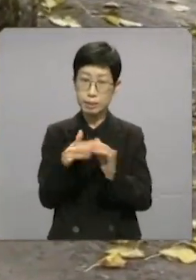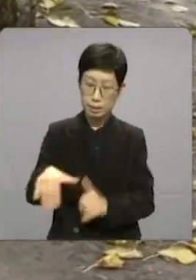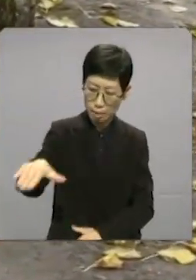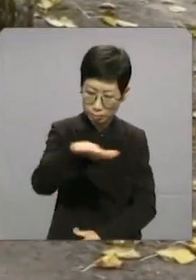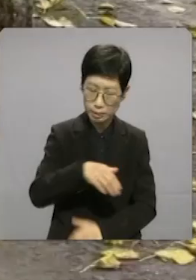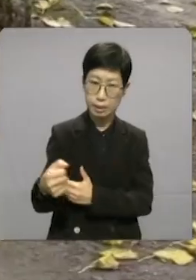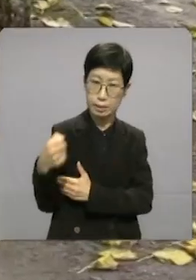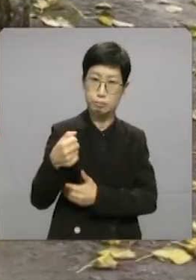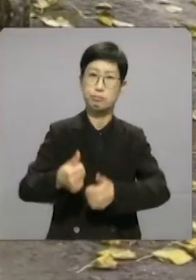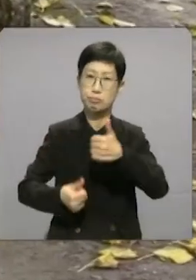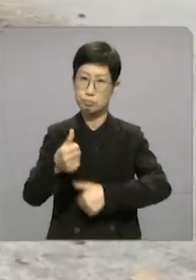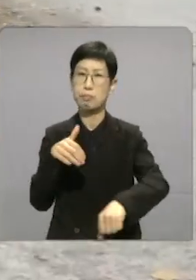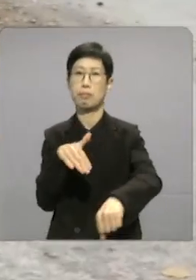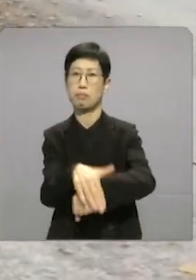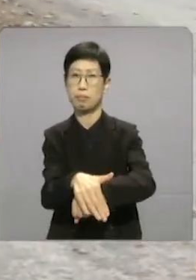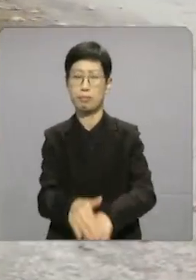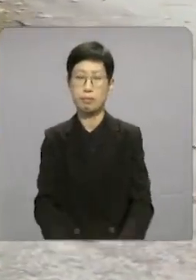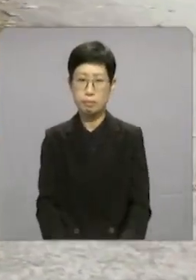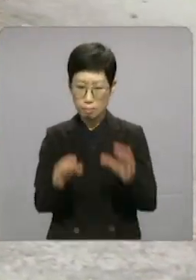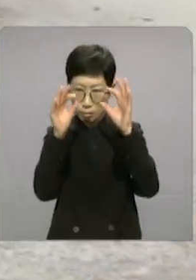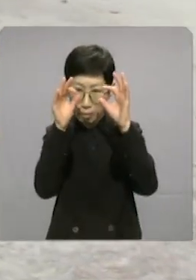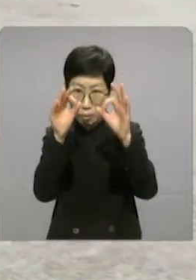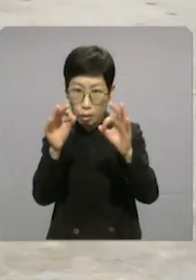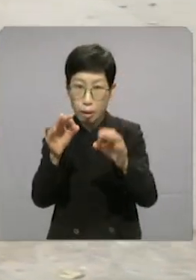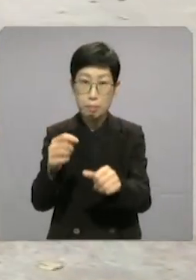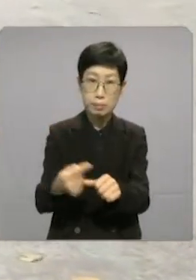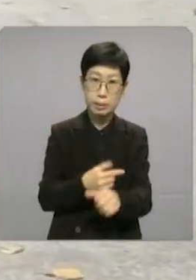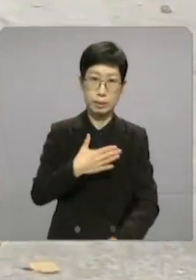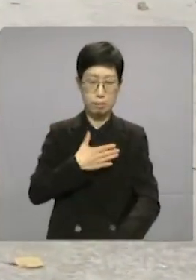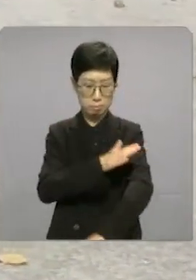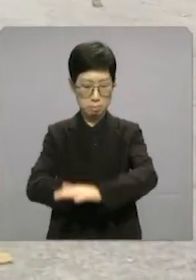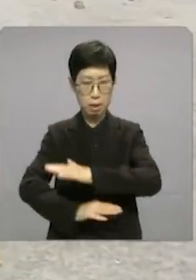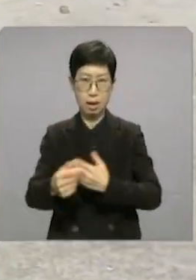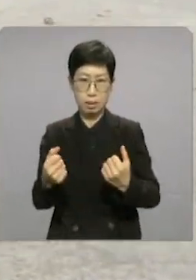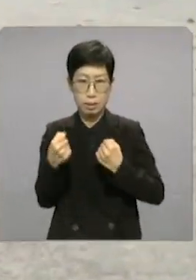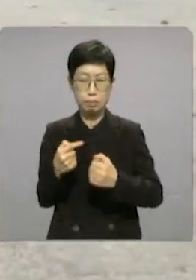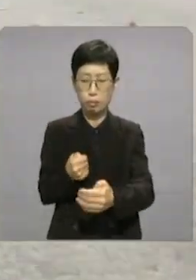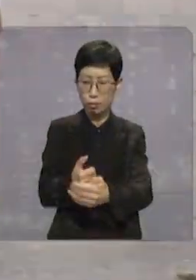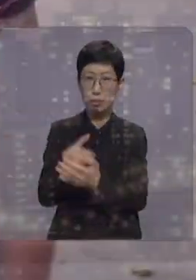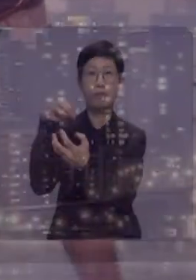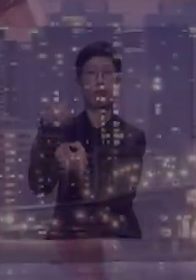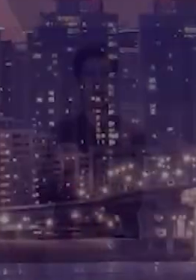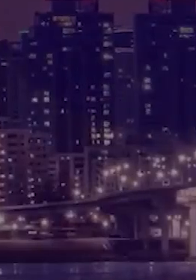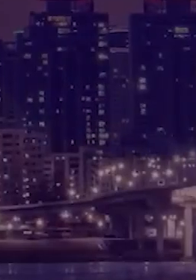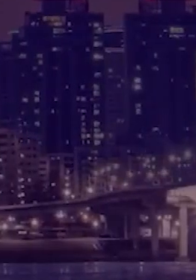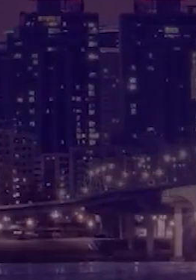겨루던 방식이었습니다. 보는 것만으로도 팔에 힘이 들어가는 독특한 전통이네요.